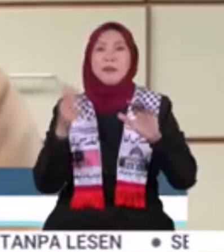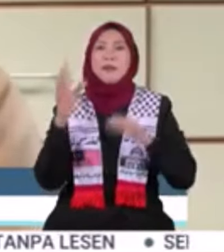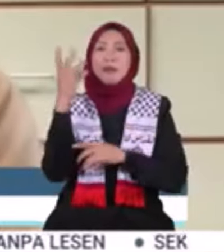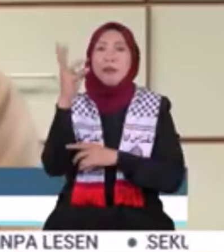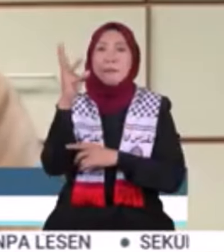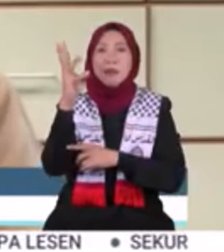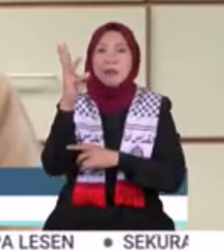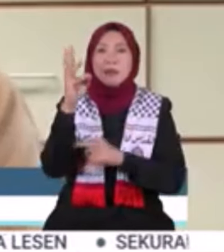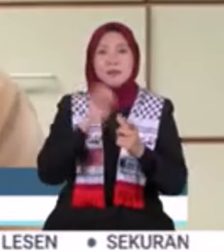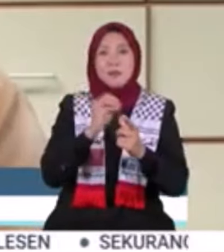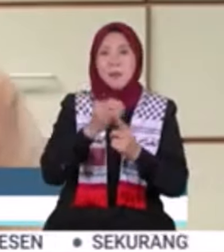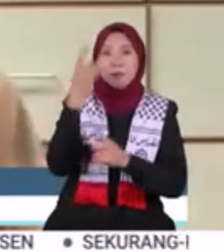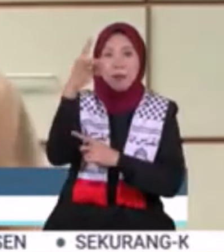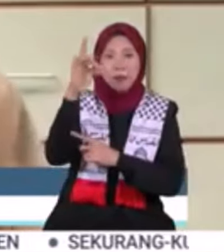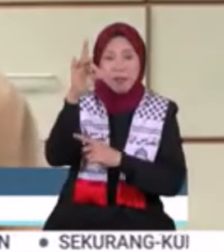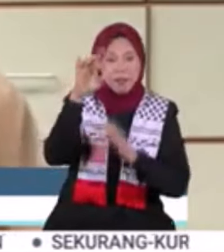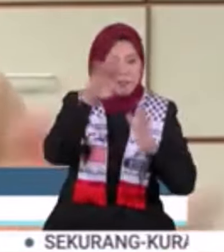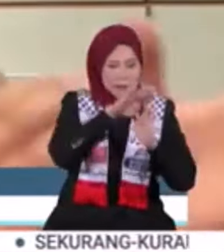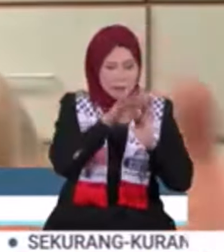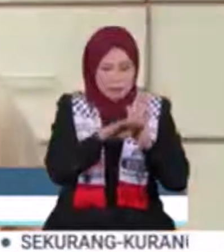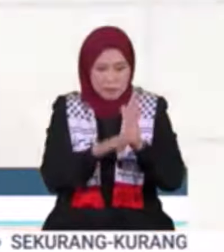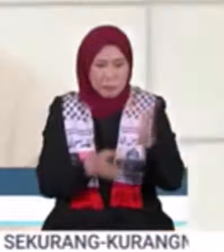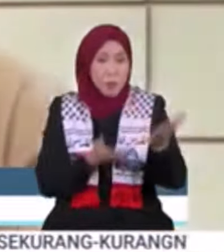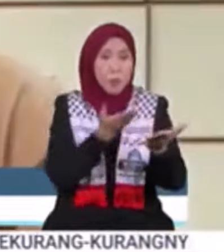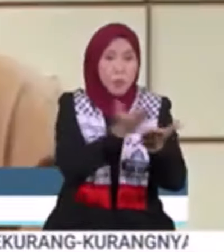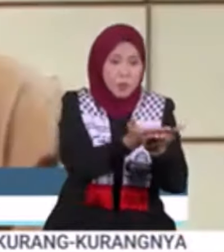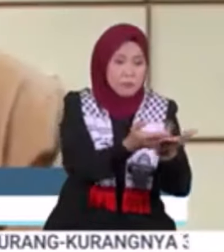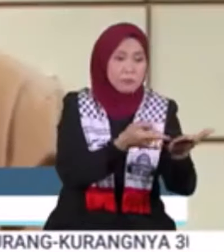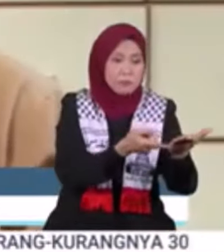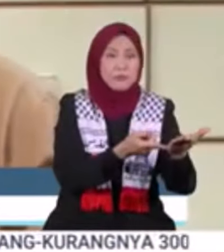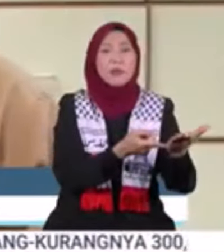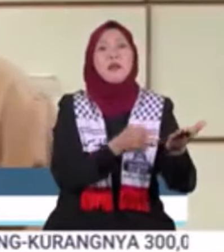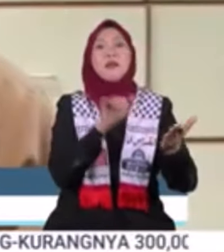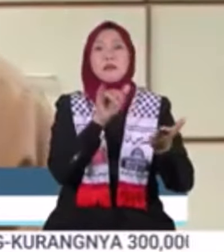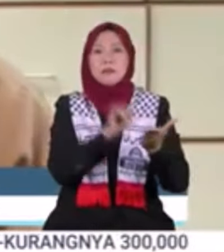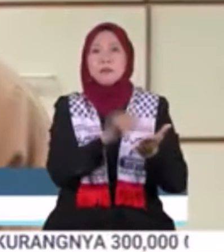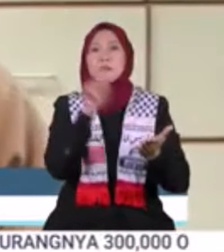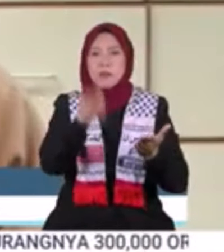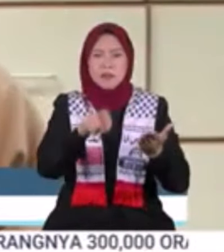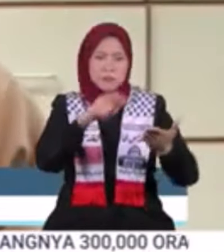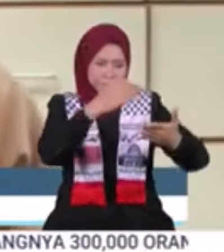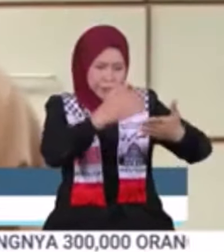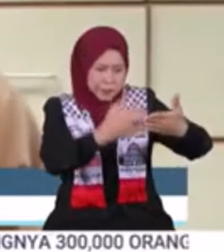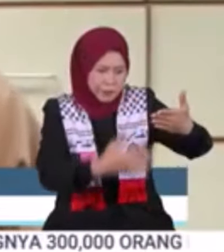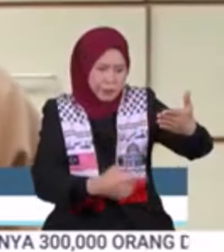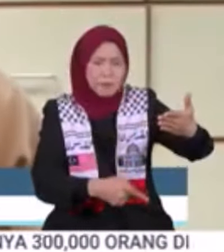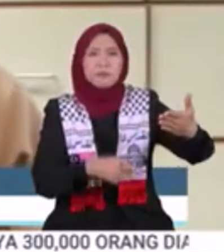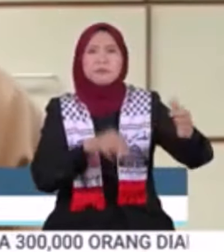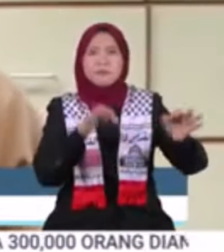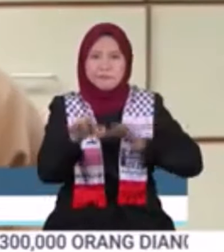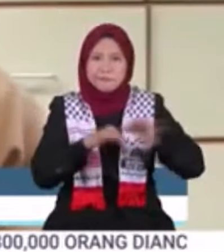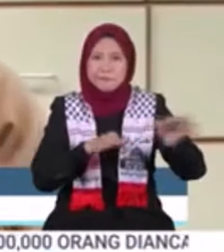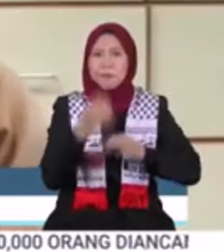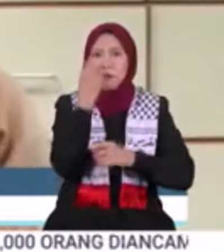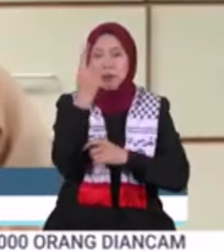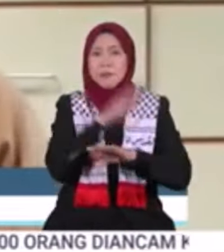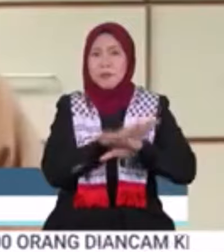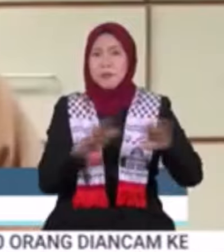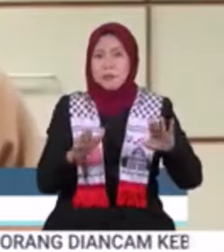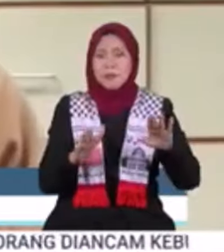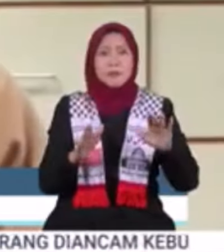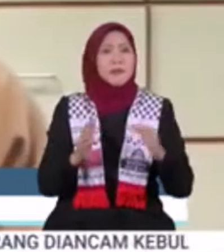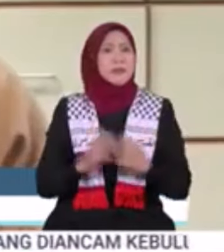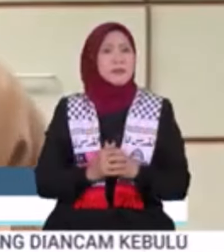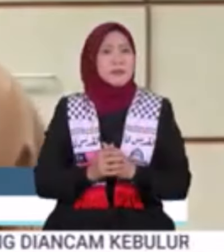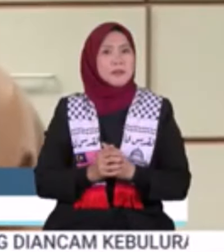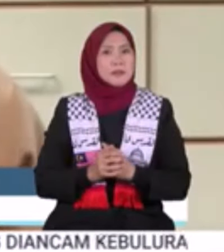16 ataupun 18 perkara yang dimohon oleh pemohon, dan ini yang kita perlu untuk berikan kefahaman. Jangan untuk ditunggang di